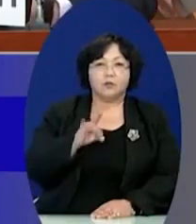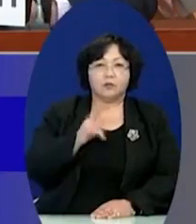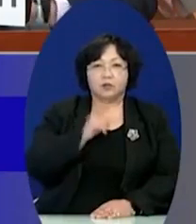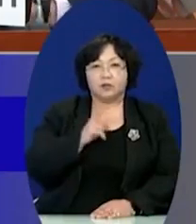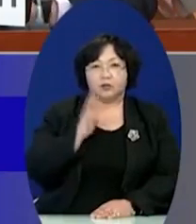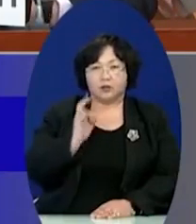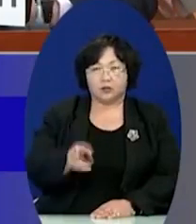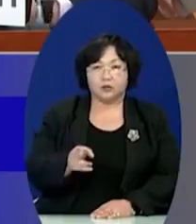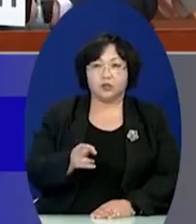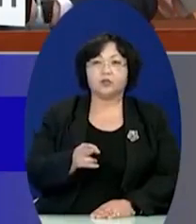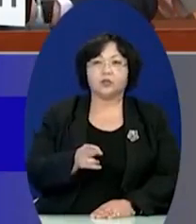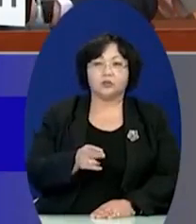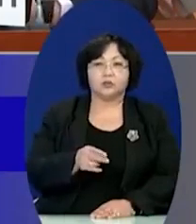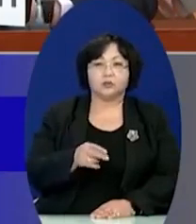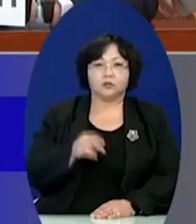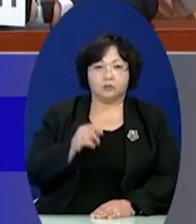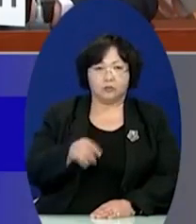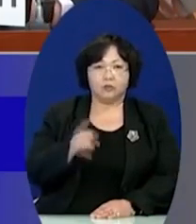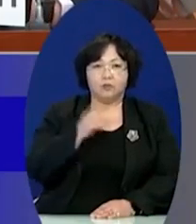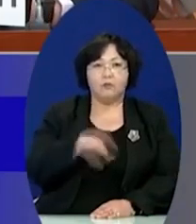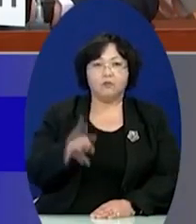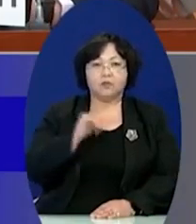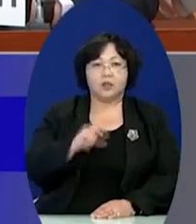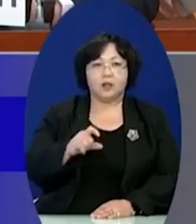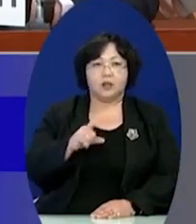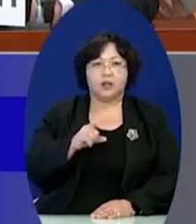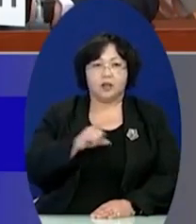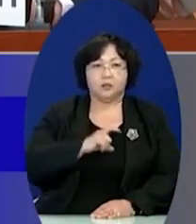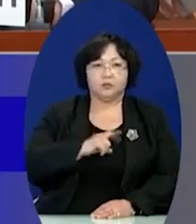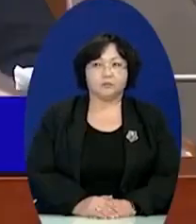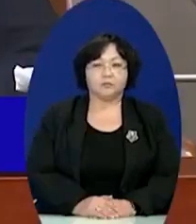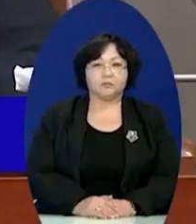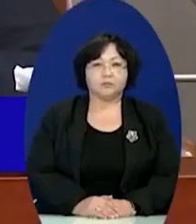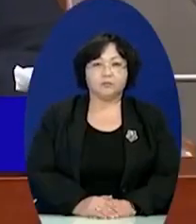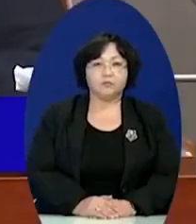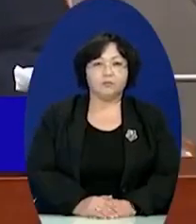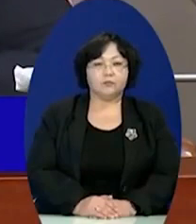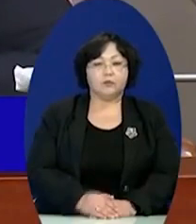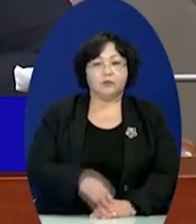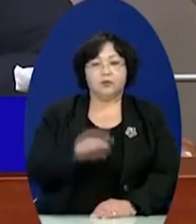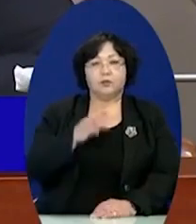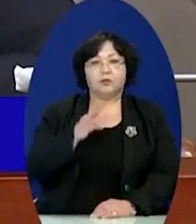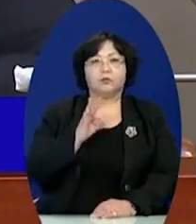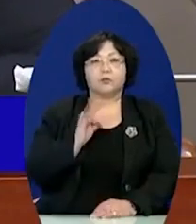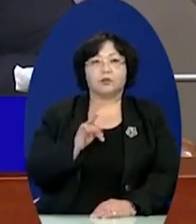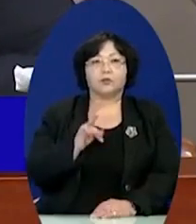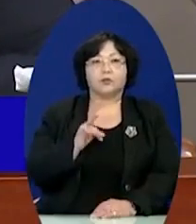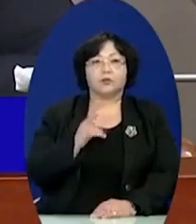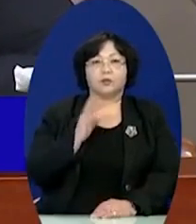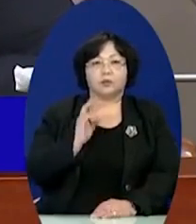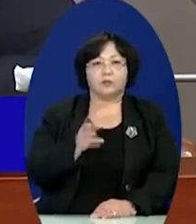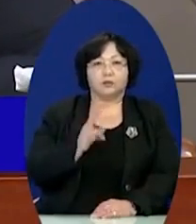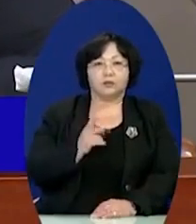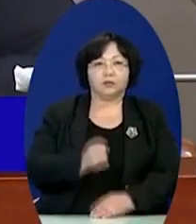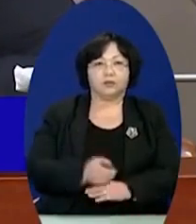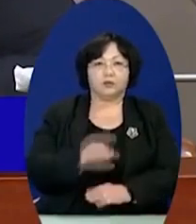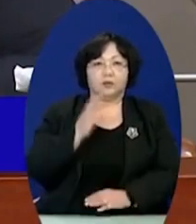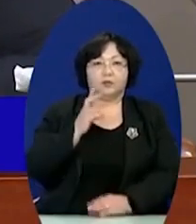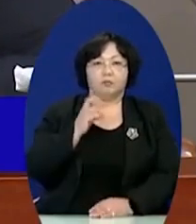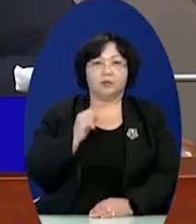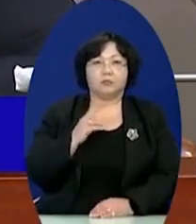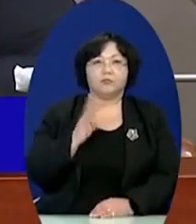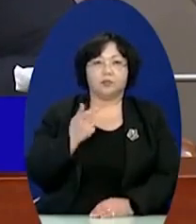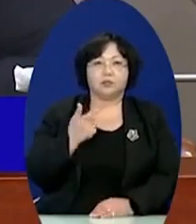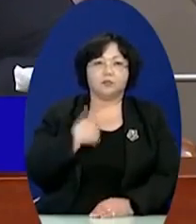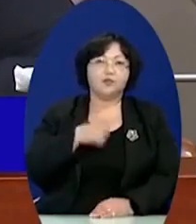Construction компанид ямар нэгэн хувьцаа эзэмшижсэн түүх над байхгүй. Modern Construction компани одоо захирал Бадамс цэг миний